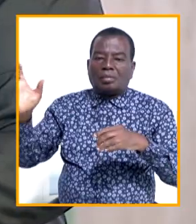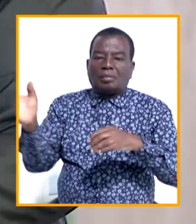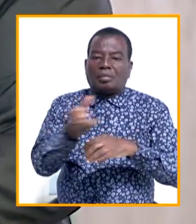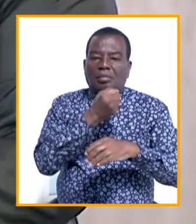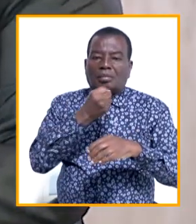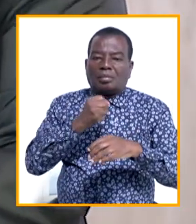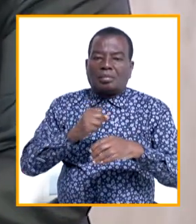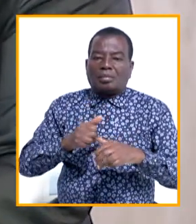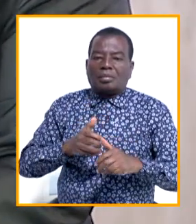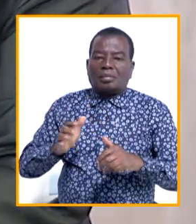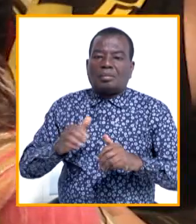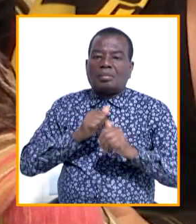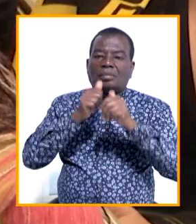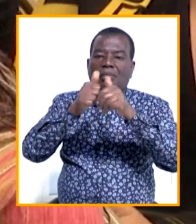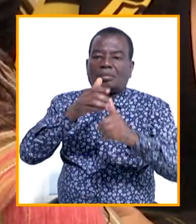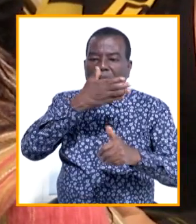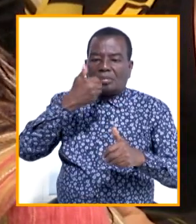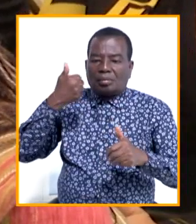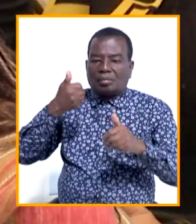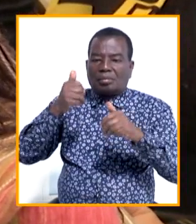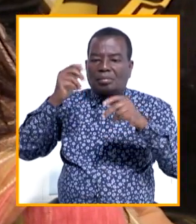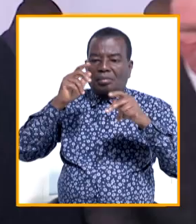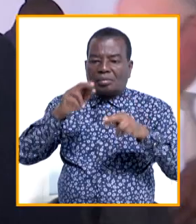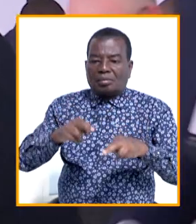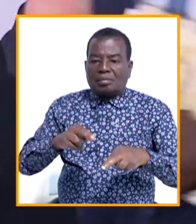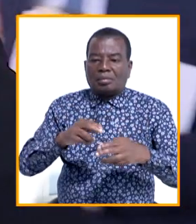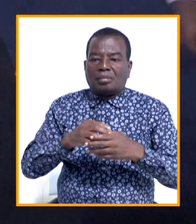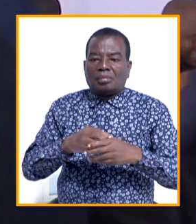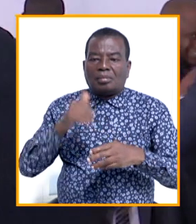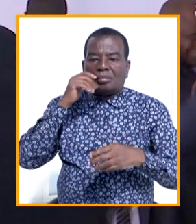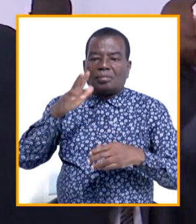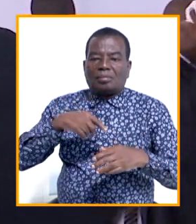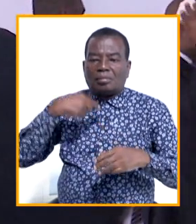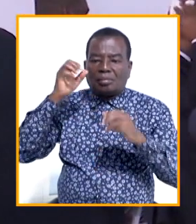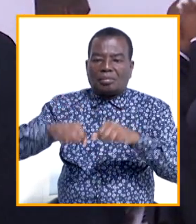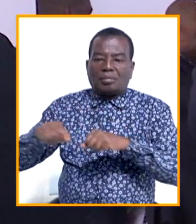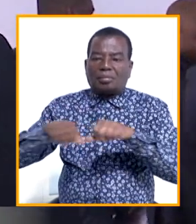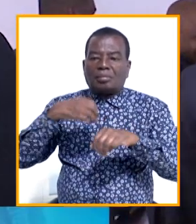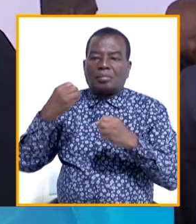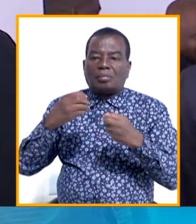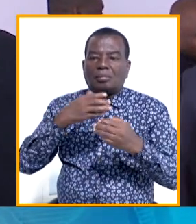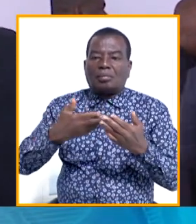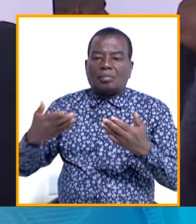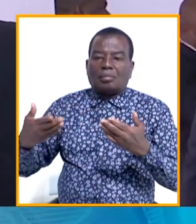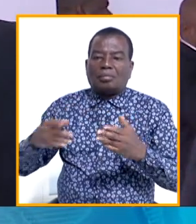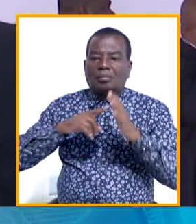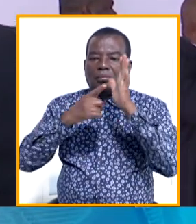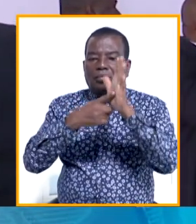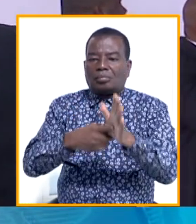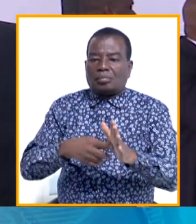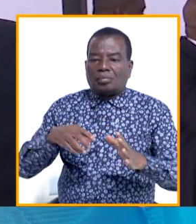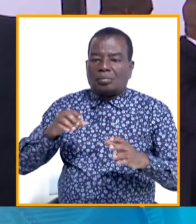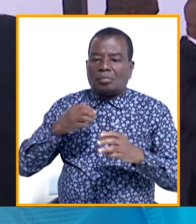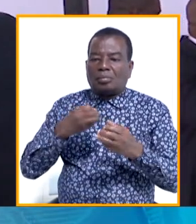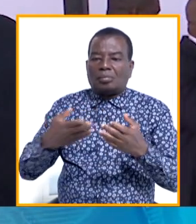meilleurs fonctionnaires et de meilleurs cadres supérieur de la santé la femme peut faire beaucoup de choses et on est en train de le démontrer on a eu beaucoup de femmes